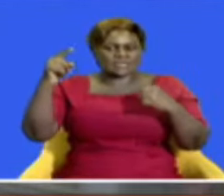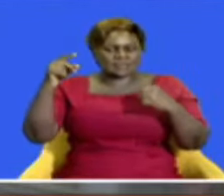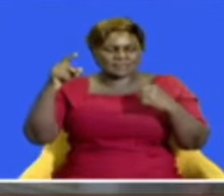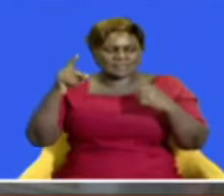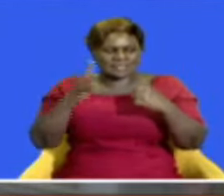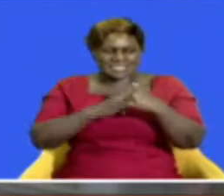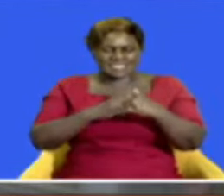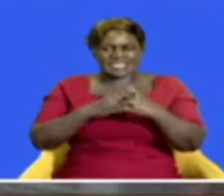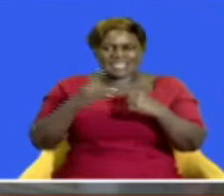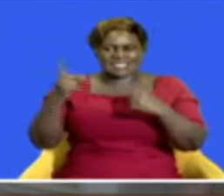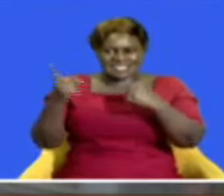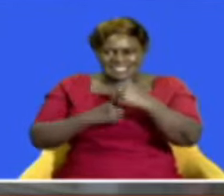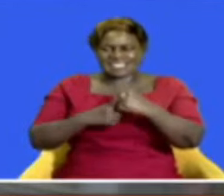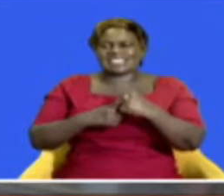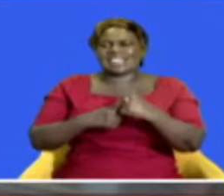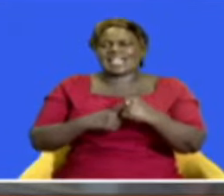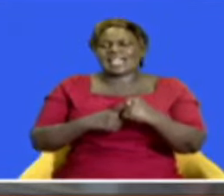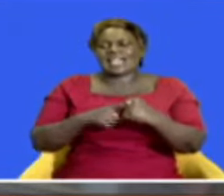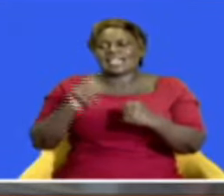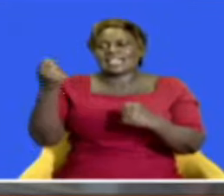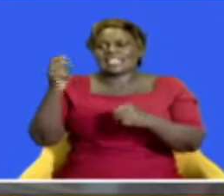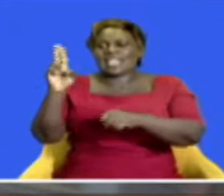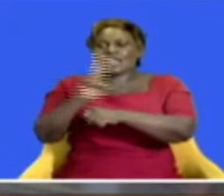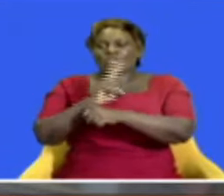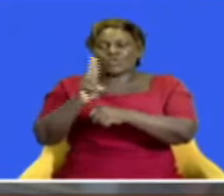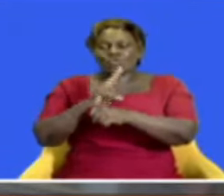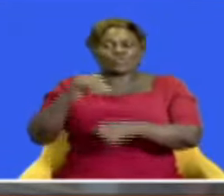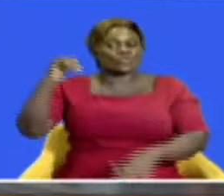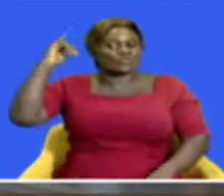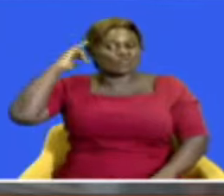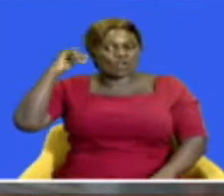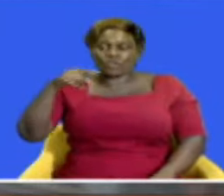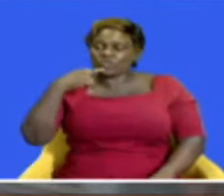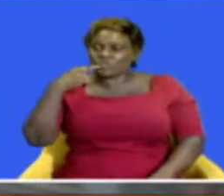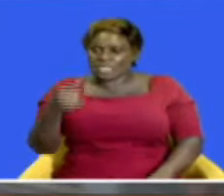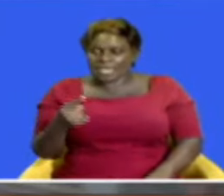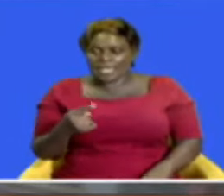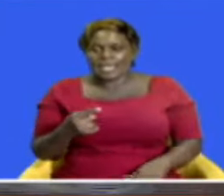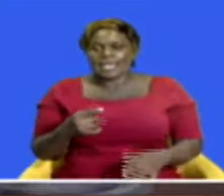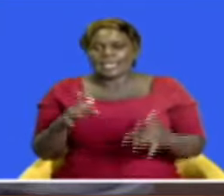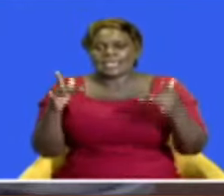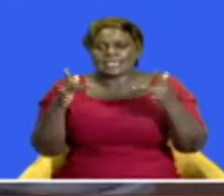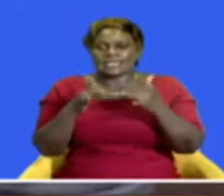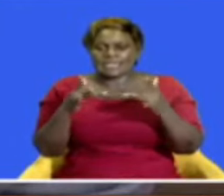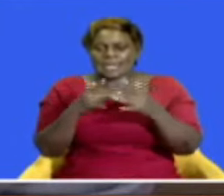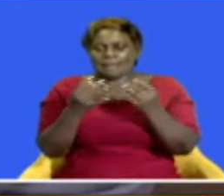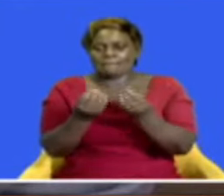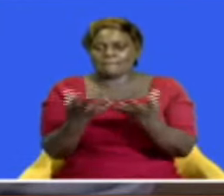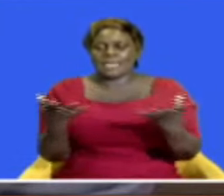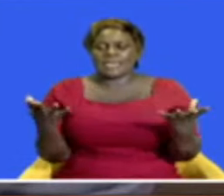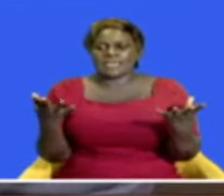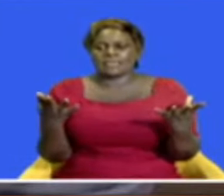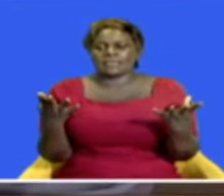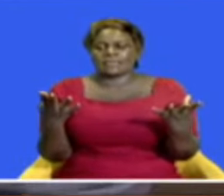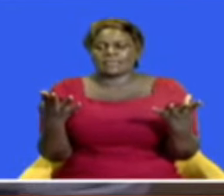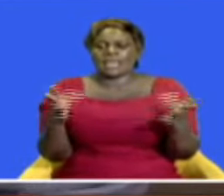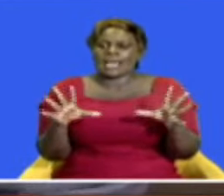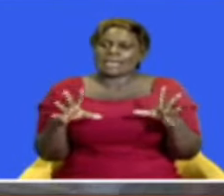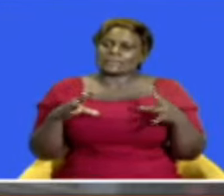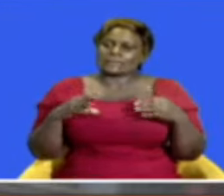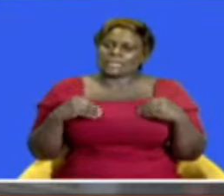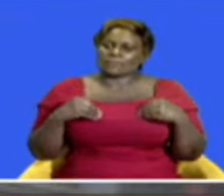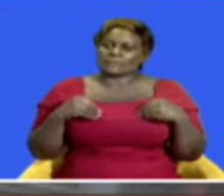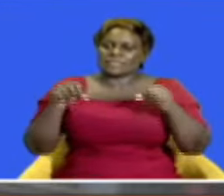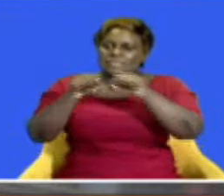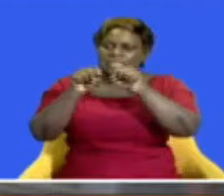62.96 wa Kenya ambao wanatumia simu. Na vile ambavyo umezungumza kuhusu mitandao, wengi wameonekana kukumbatia huu